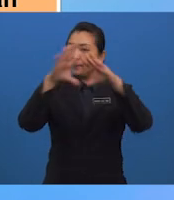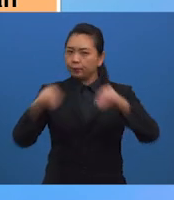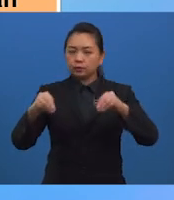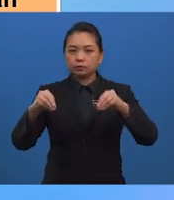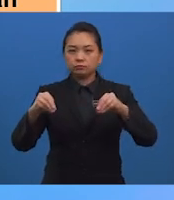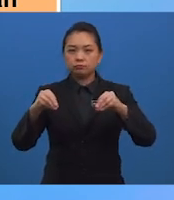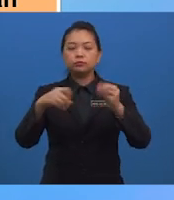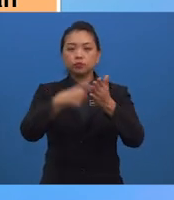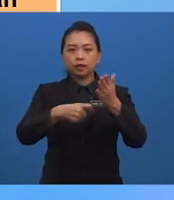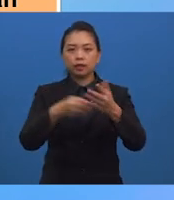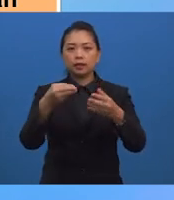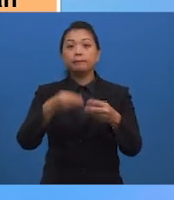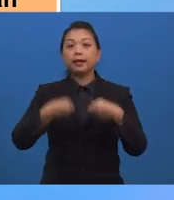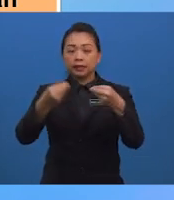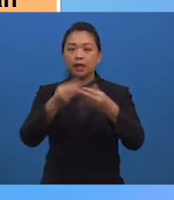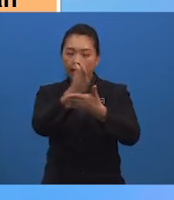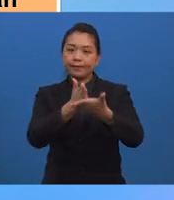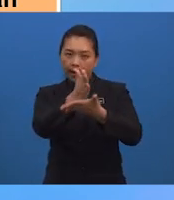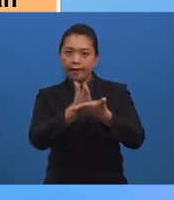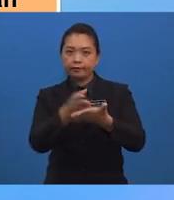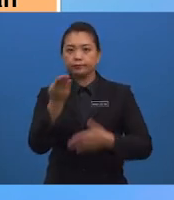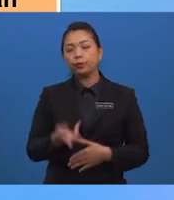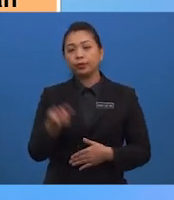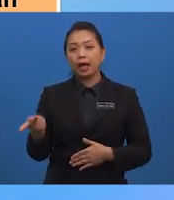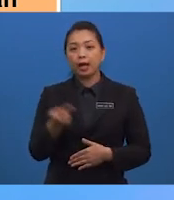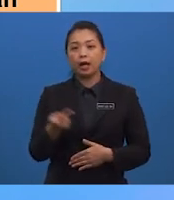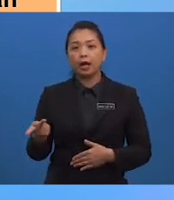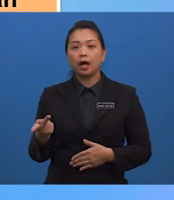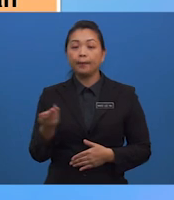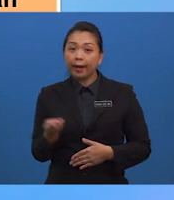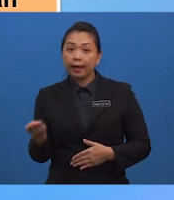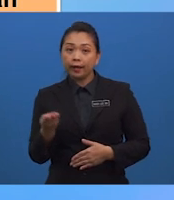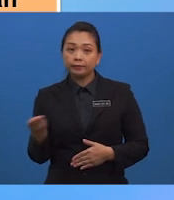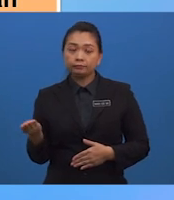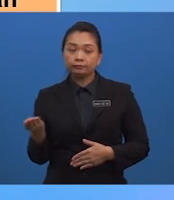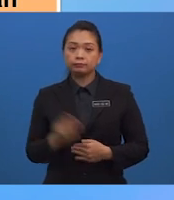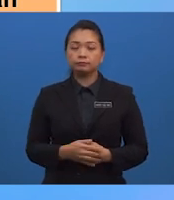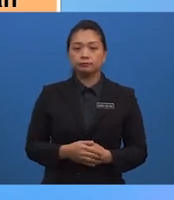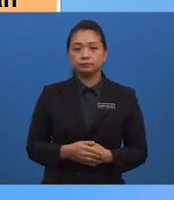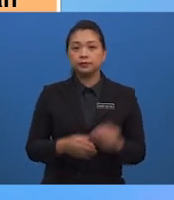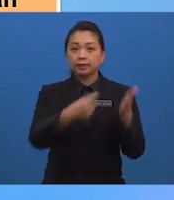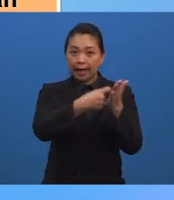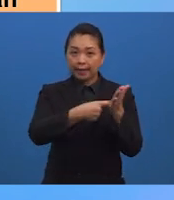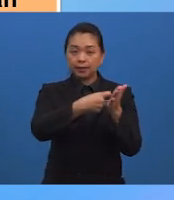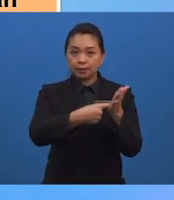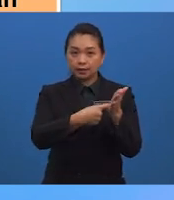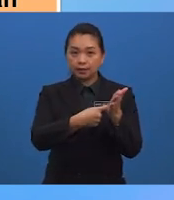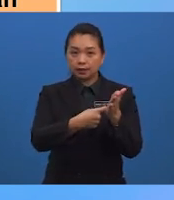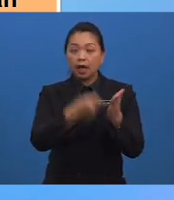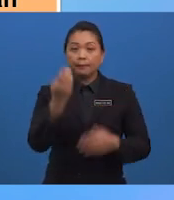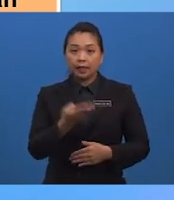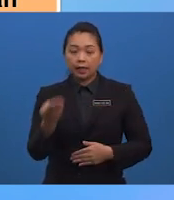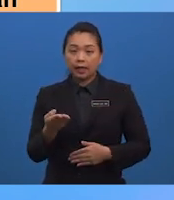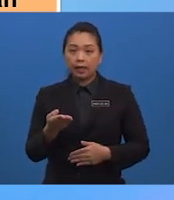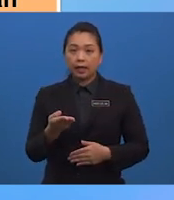bagi sesetengah produk. Keadaan berkenaan menyebabkan harga barangan pengguna